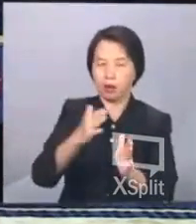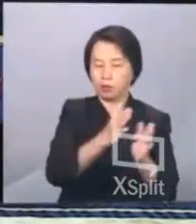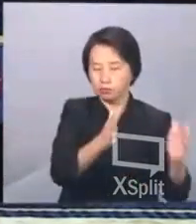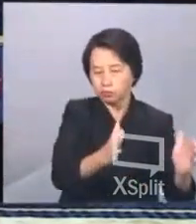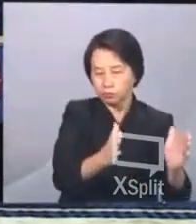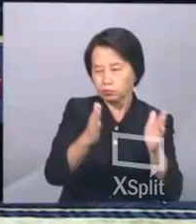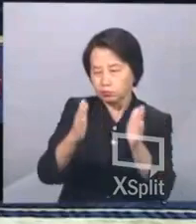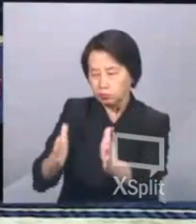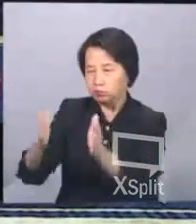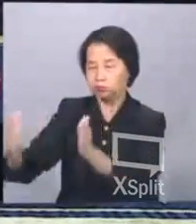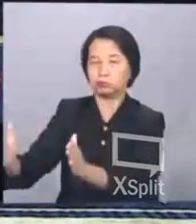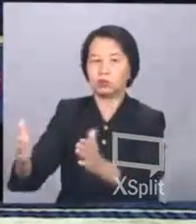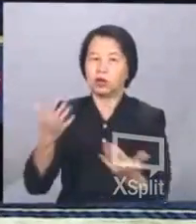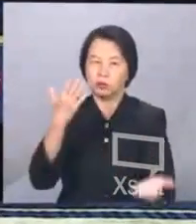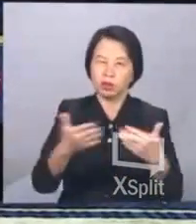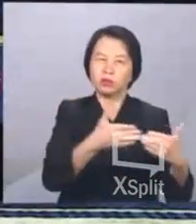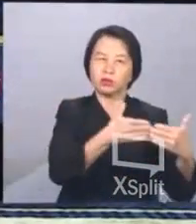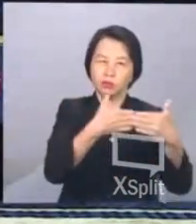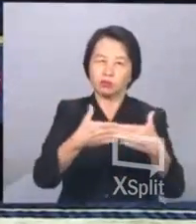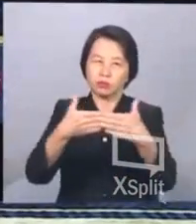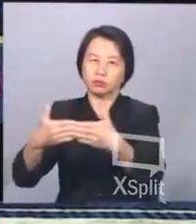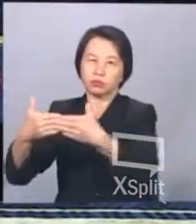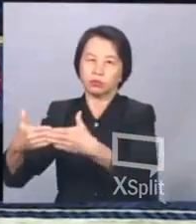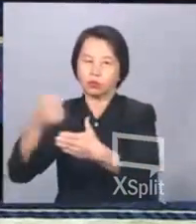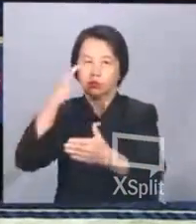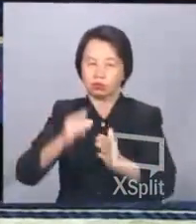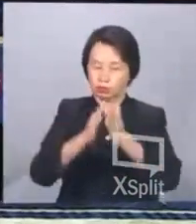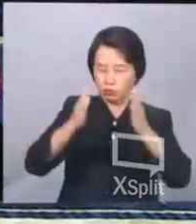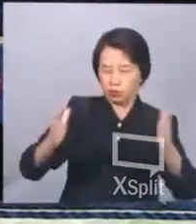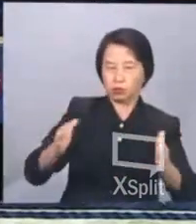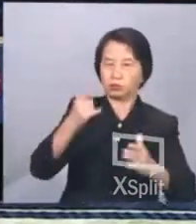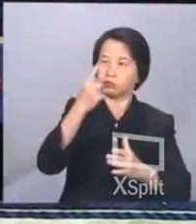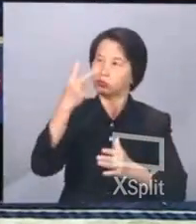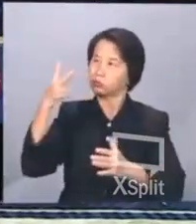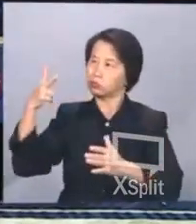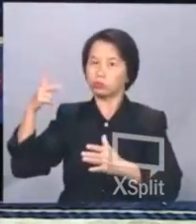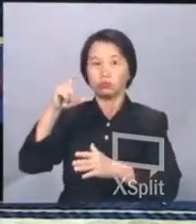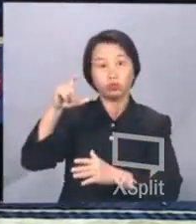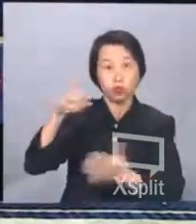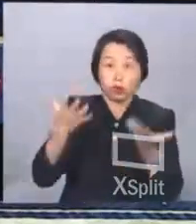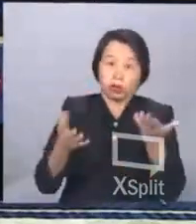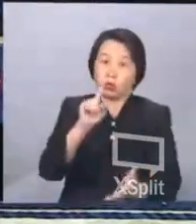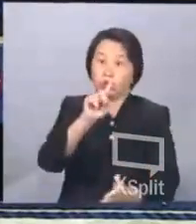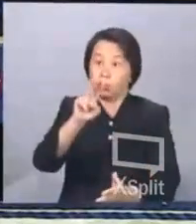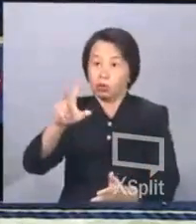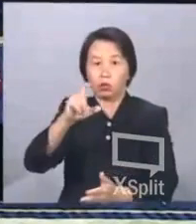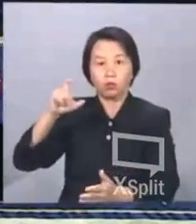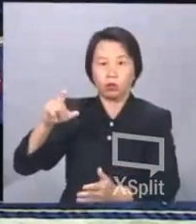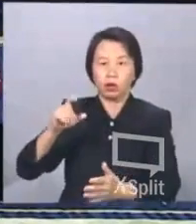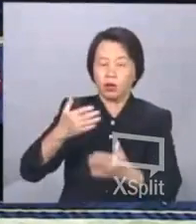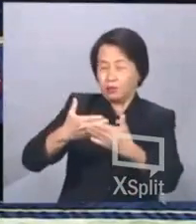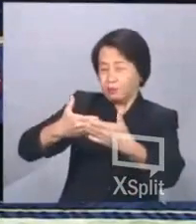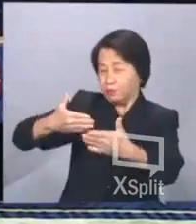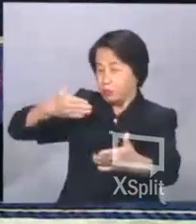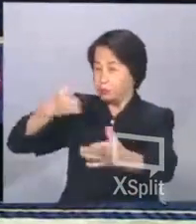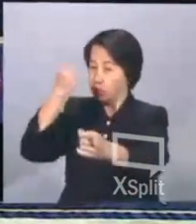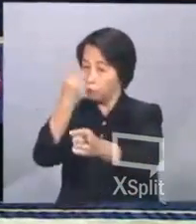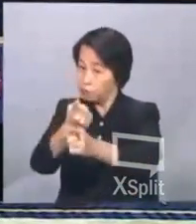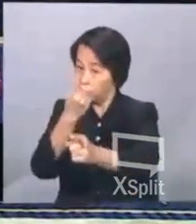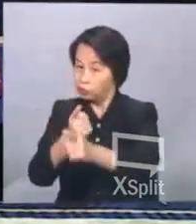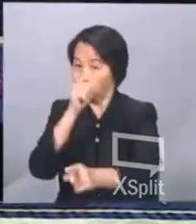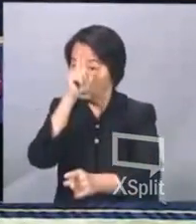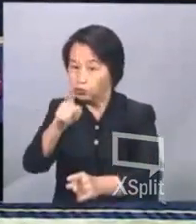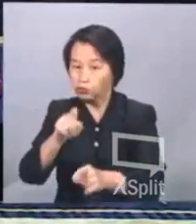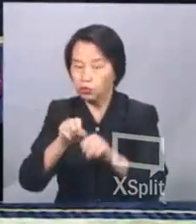videonya mungkin berlarutan untuk tempoh waktu bulan sebelum kita dapat betul-betul pastikan